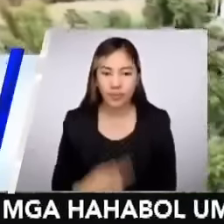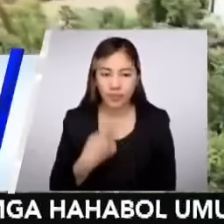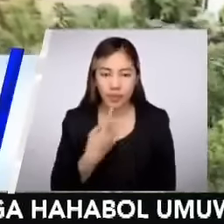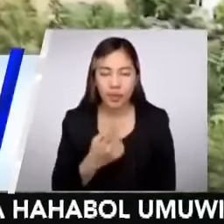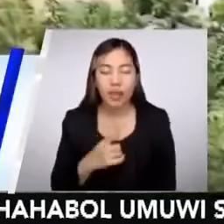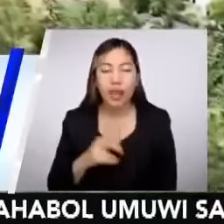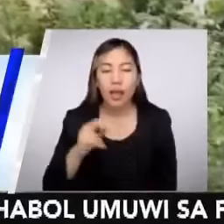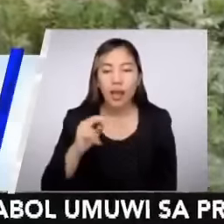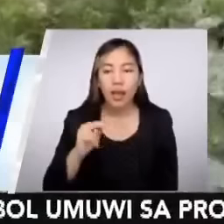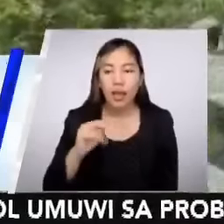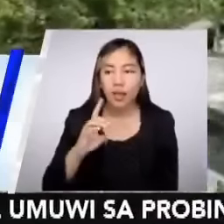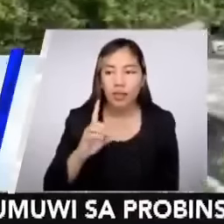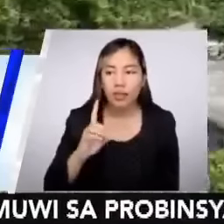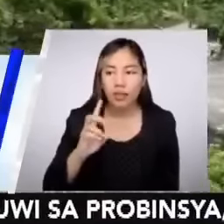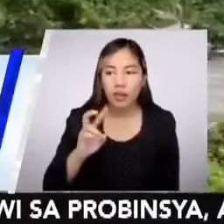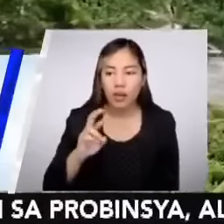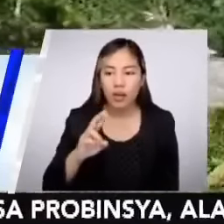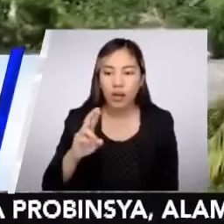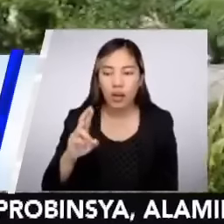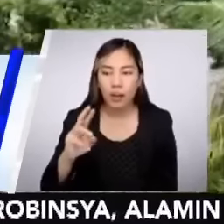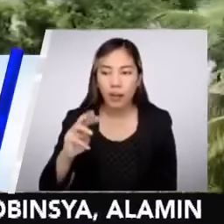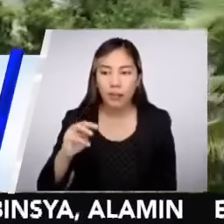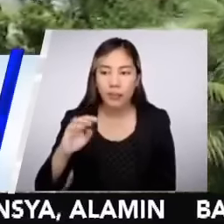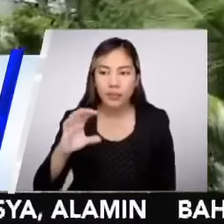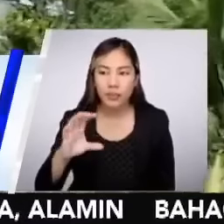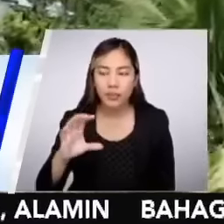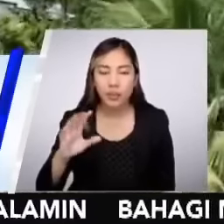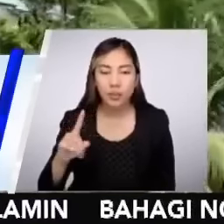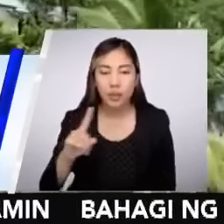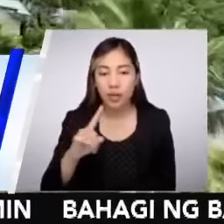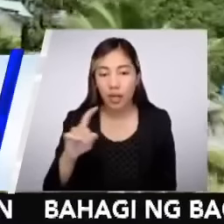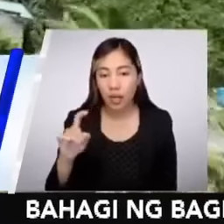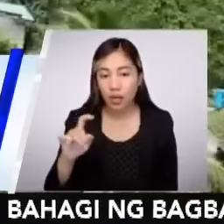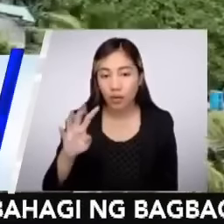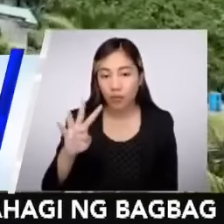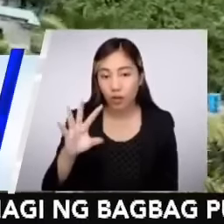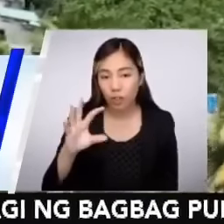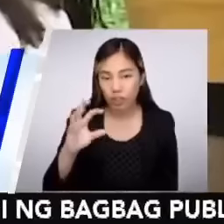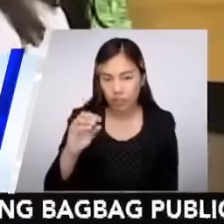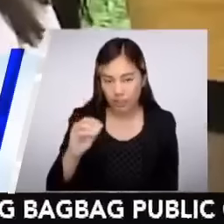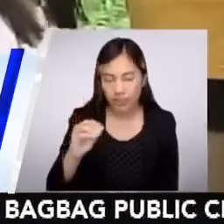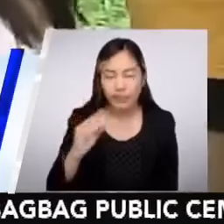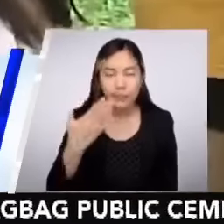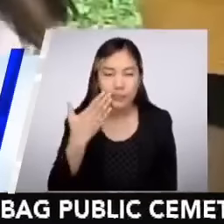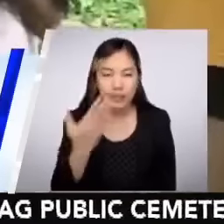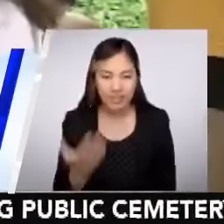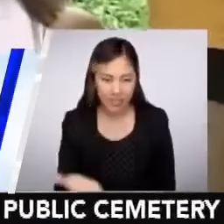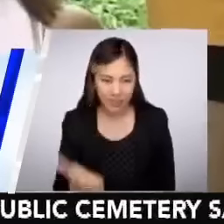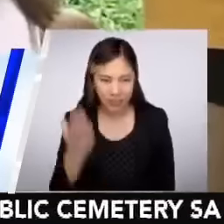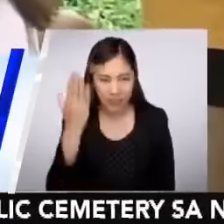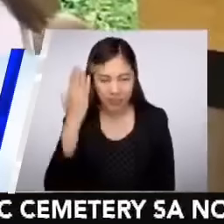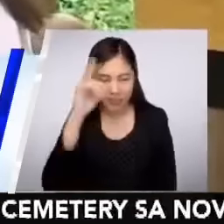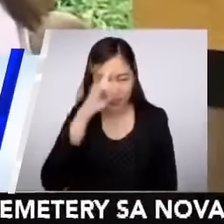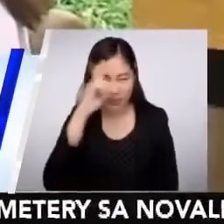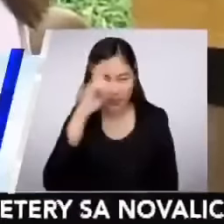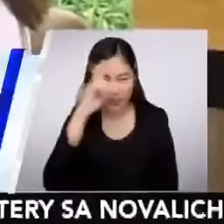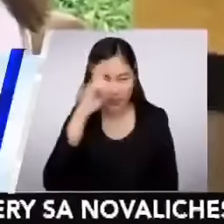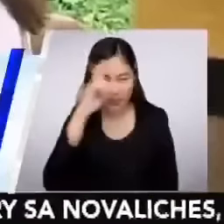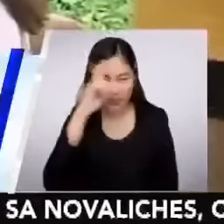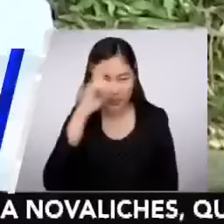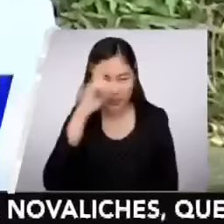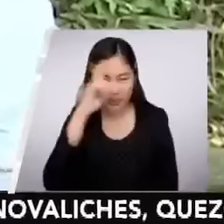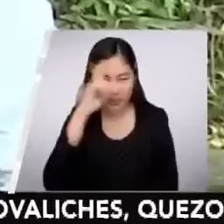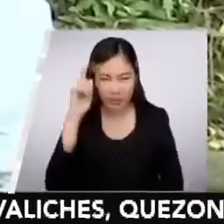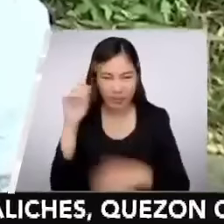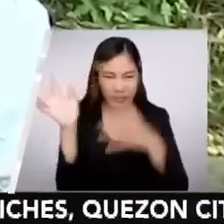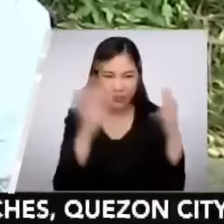Council, 150 ang patay dahil sa Bagyong Christine. 122 ang nasaktan at 30 ang nawawala.